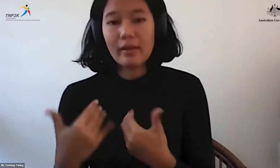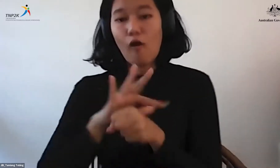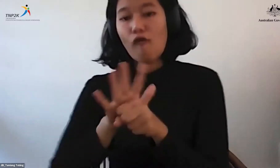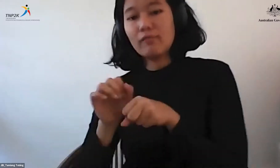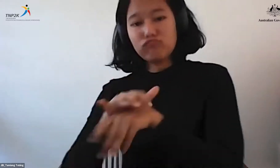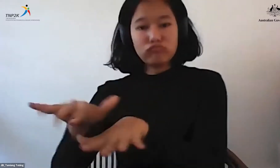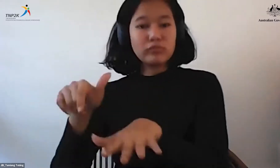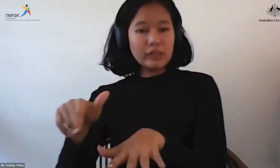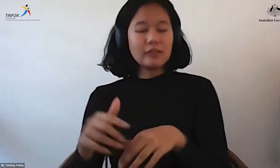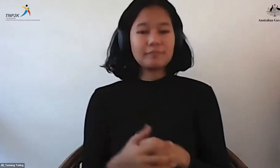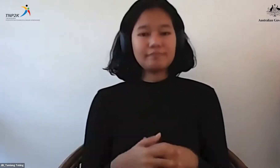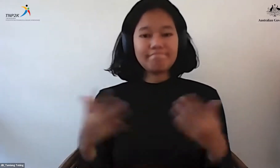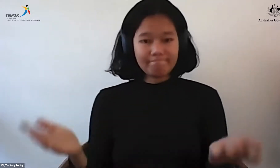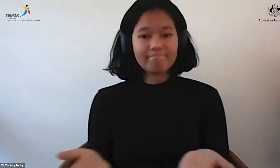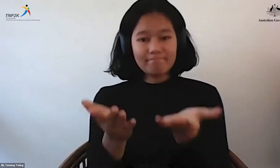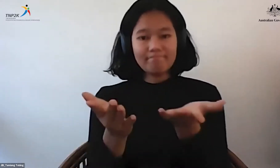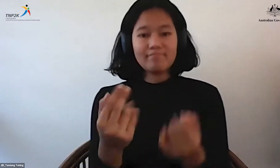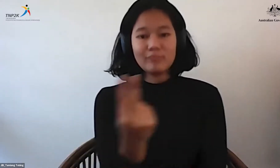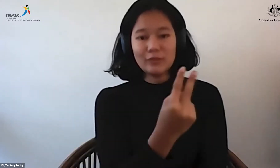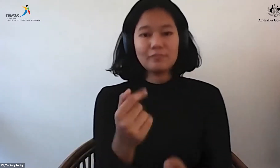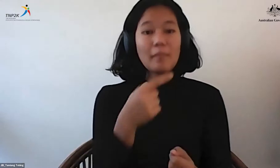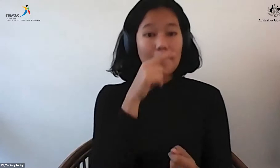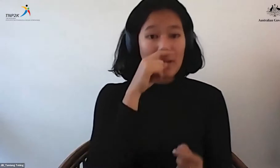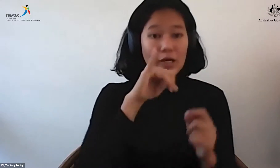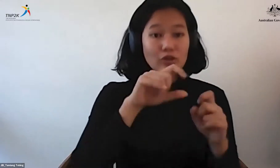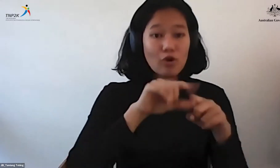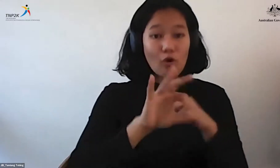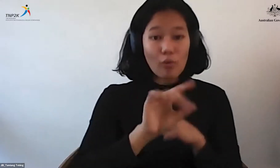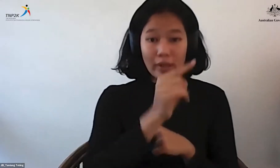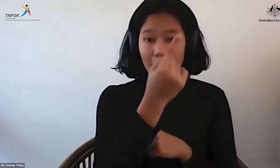COVID-19? Silakan Pak Joko.